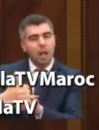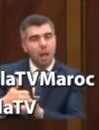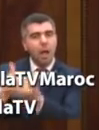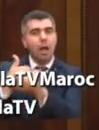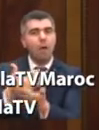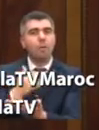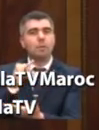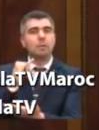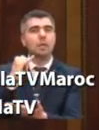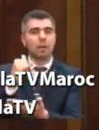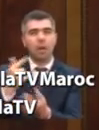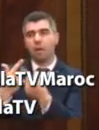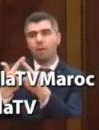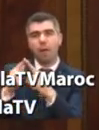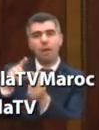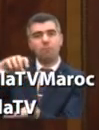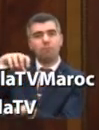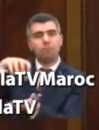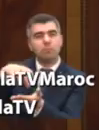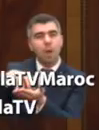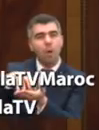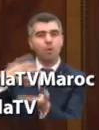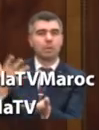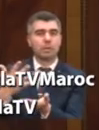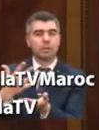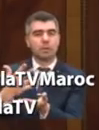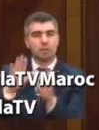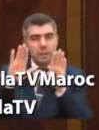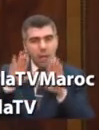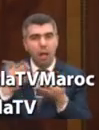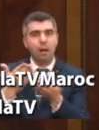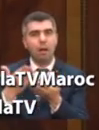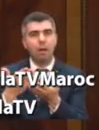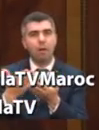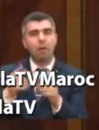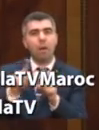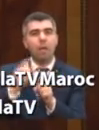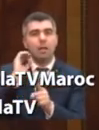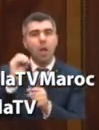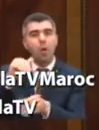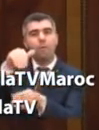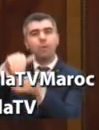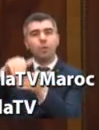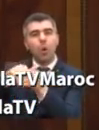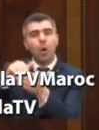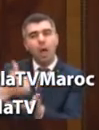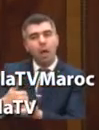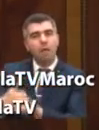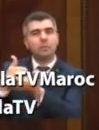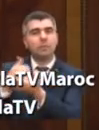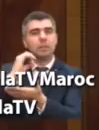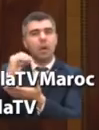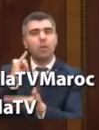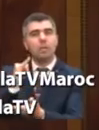كانت بقطاع غزة، التي همت القدس، التي تقوم بها بيت مال القدس، إلى كل